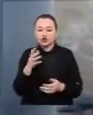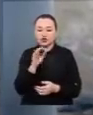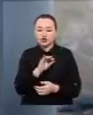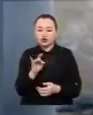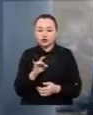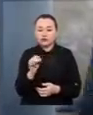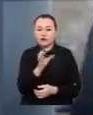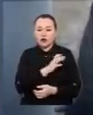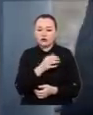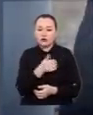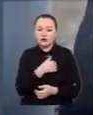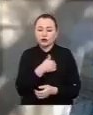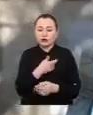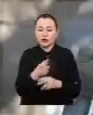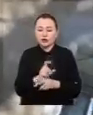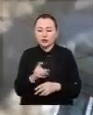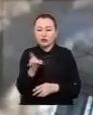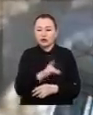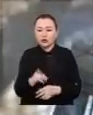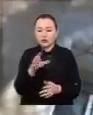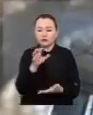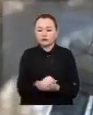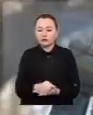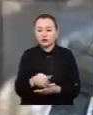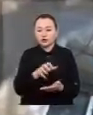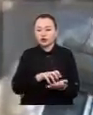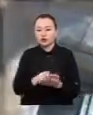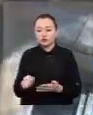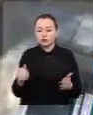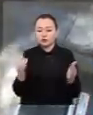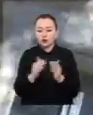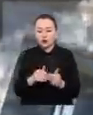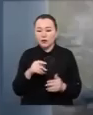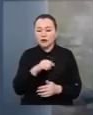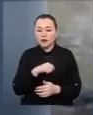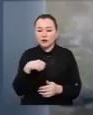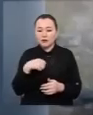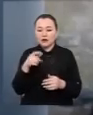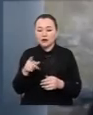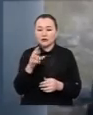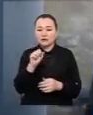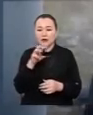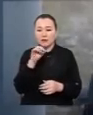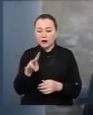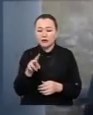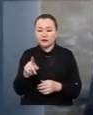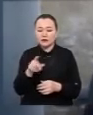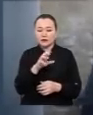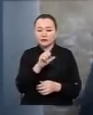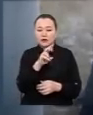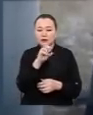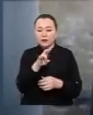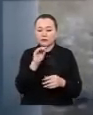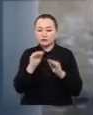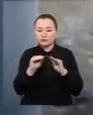Жирненькие дяденьки хотят этот район. Что качкаратом не сносят. Дома там саманные. Привокзалка саманная.